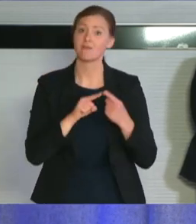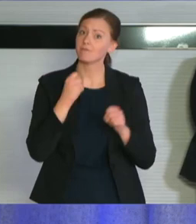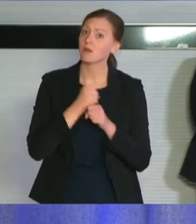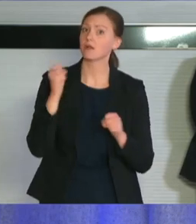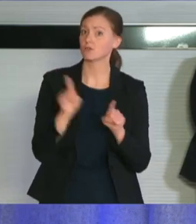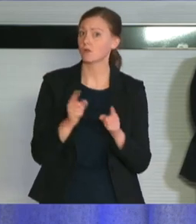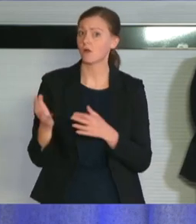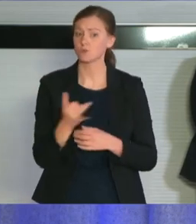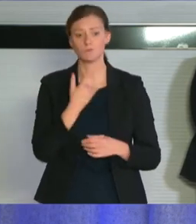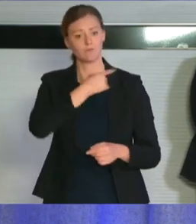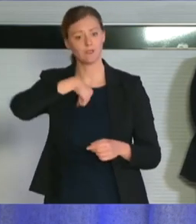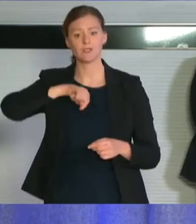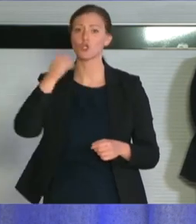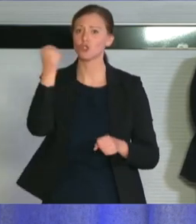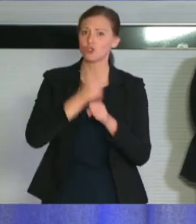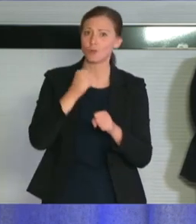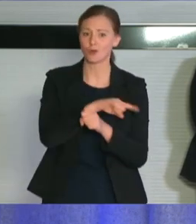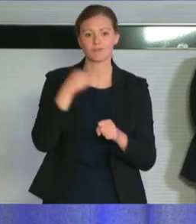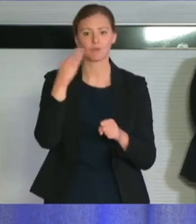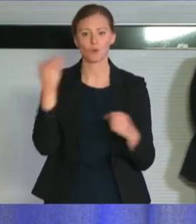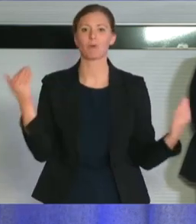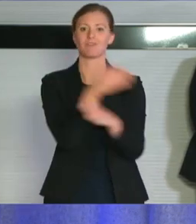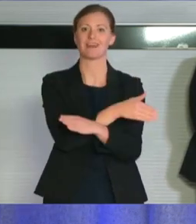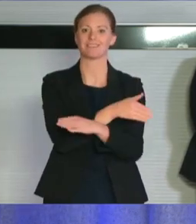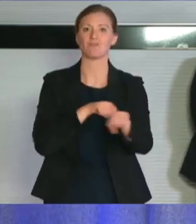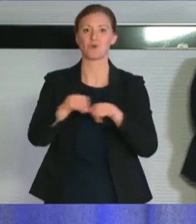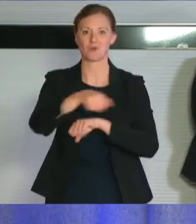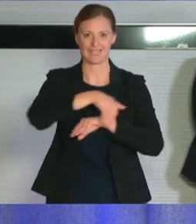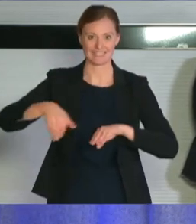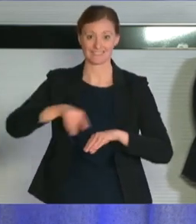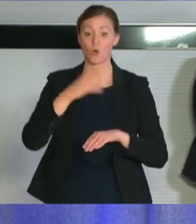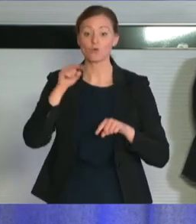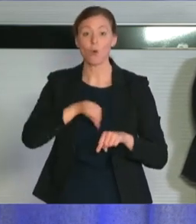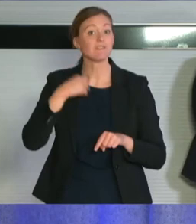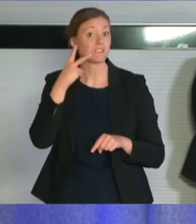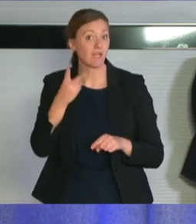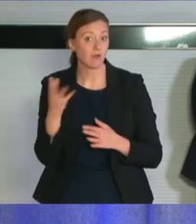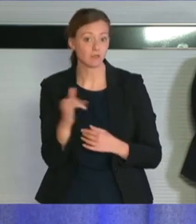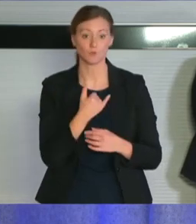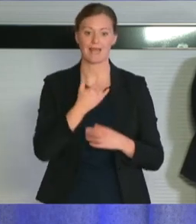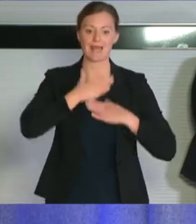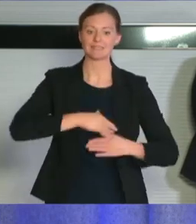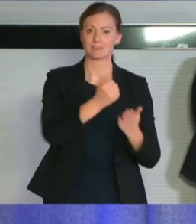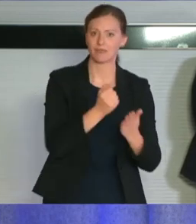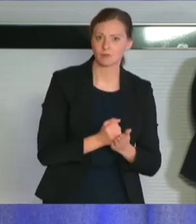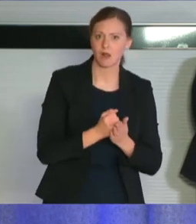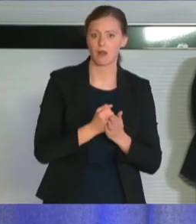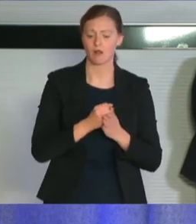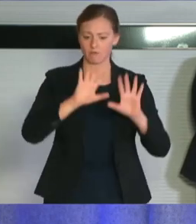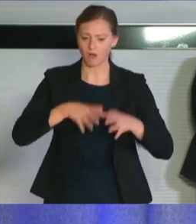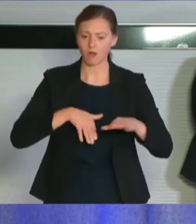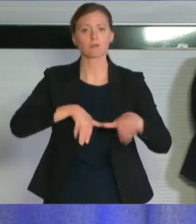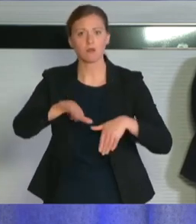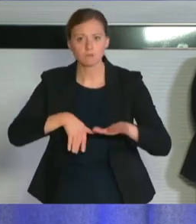sånn at vi jobber og bor på tvers av kommunegrenser. Og når vi nå ser at helsepersonell, varetransport,